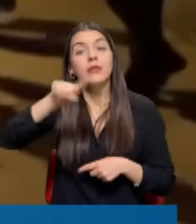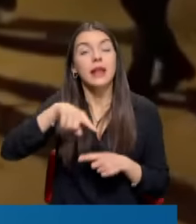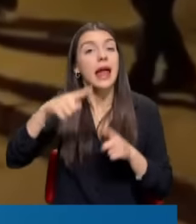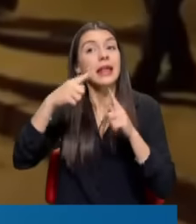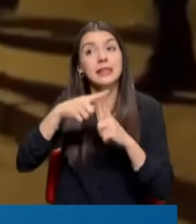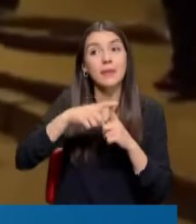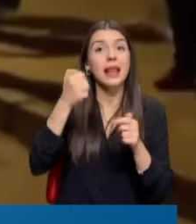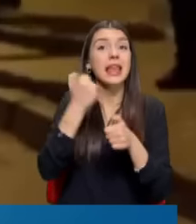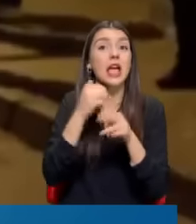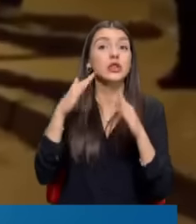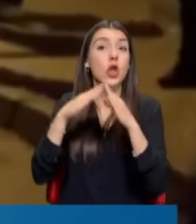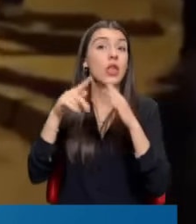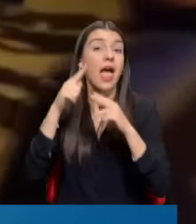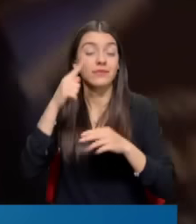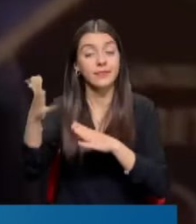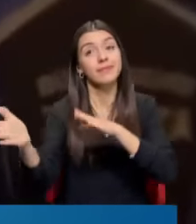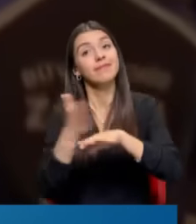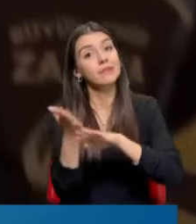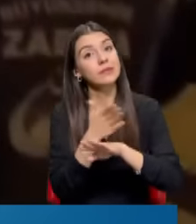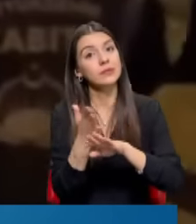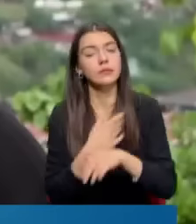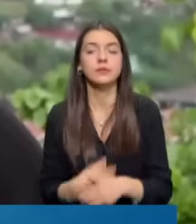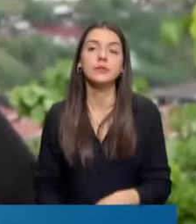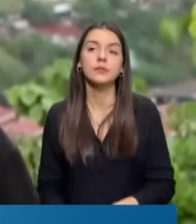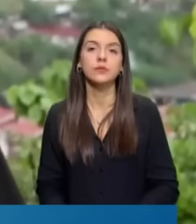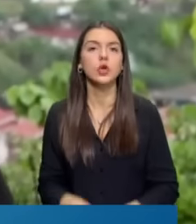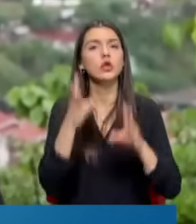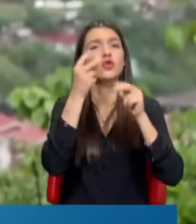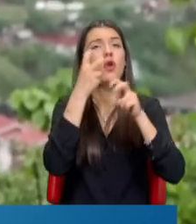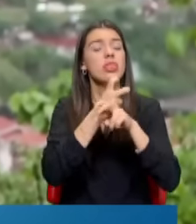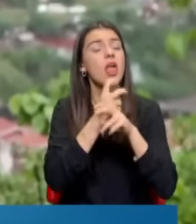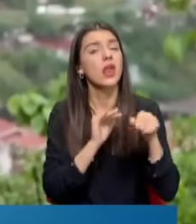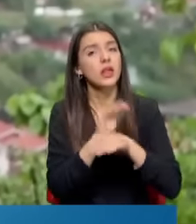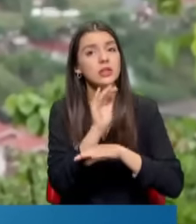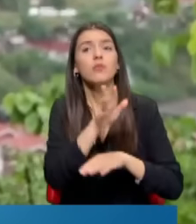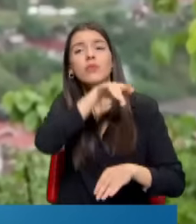gecekondularda yaşayanları tahliye etti. Çok tehlike yaşadık. Komşularımız var,